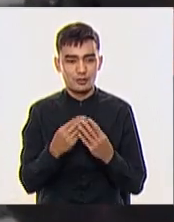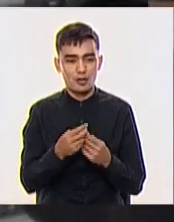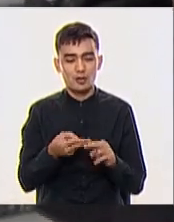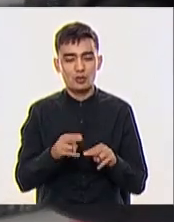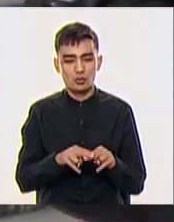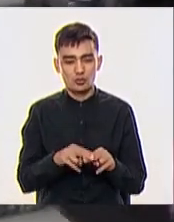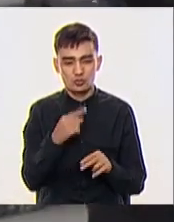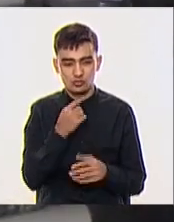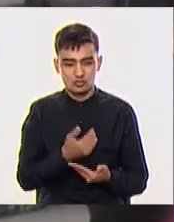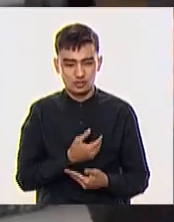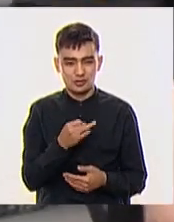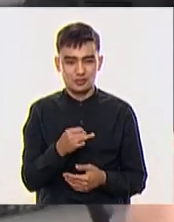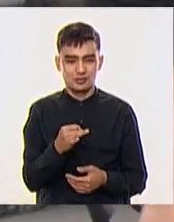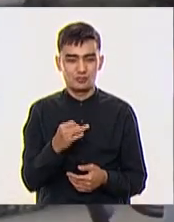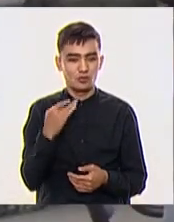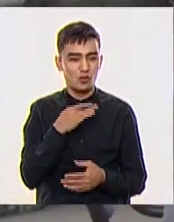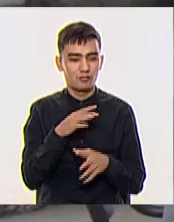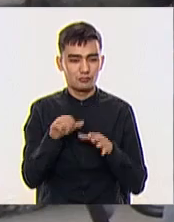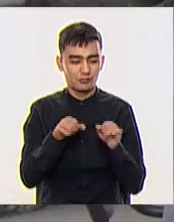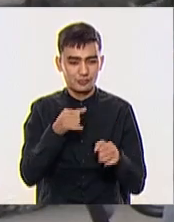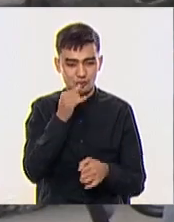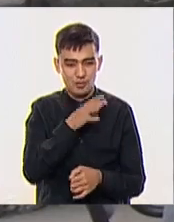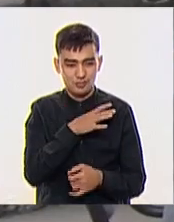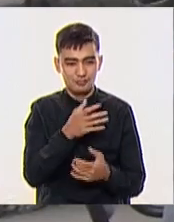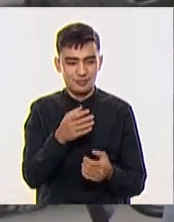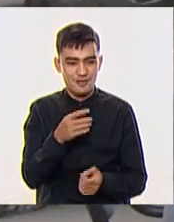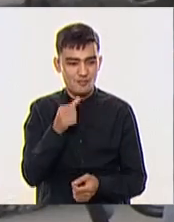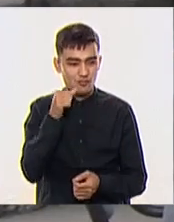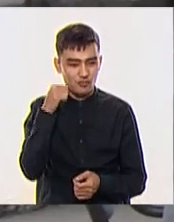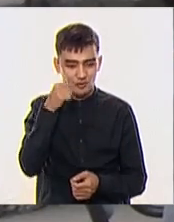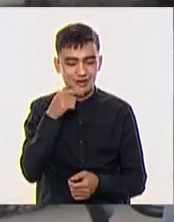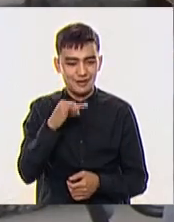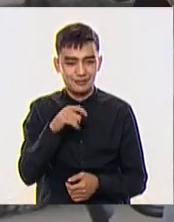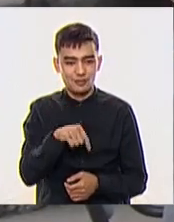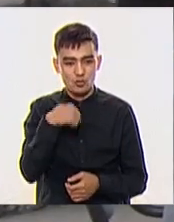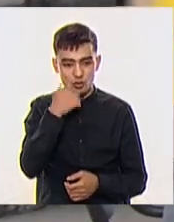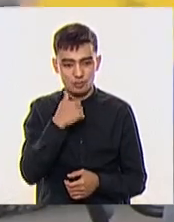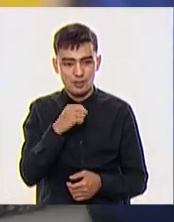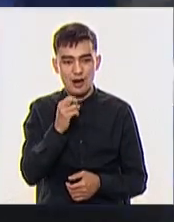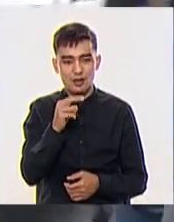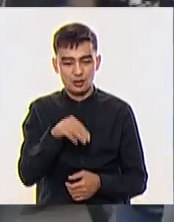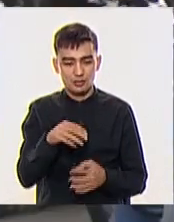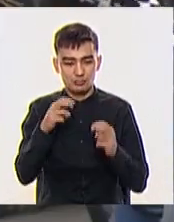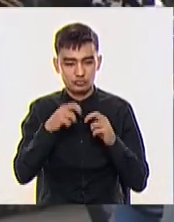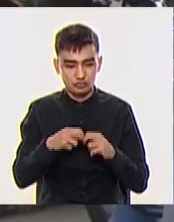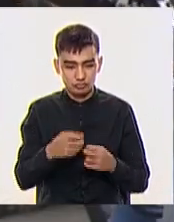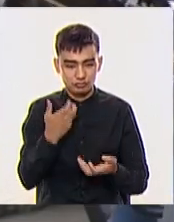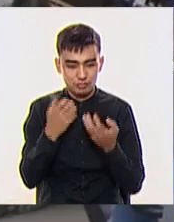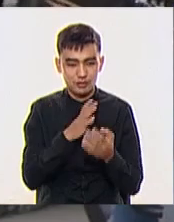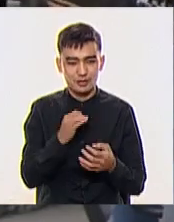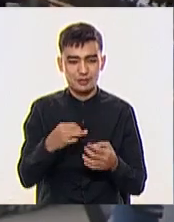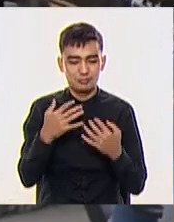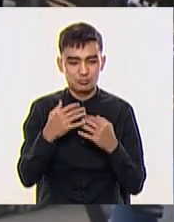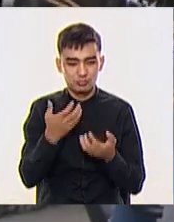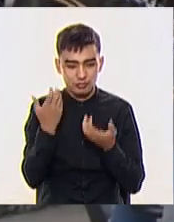семьи. Многие были не охвачены в прошлом году. И в этом году были сделаны акты обследования, изучали эти